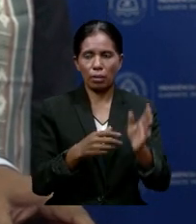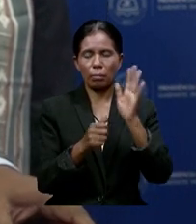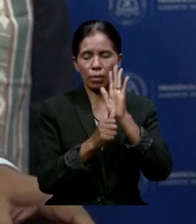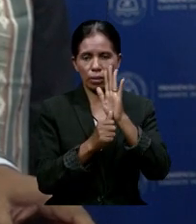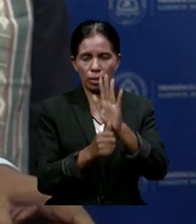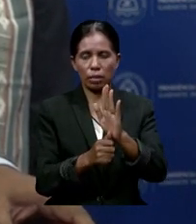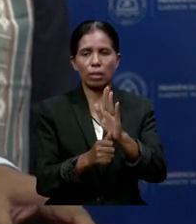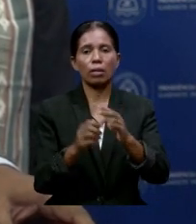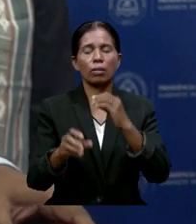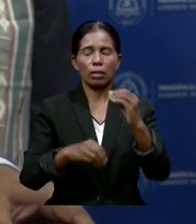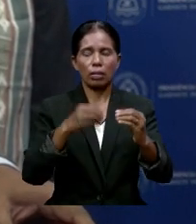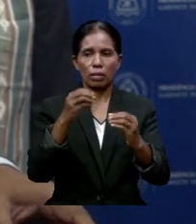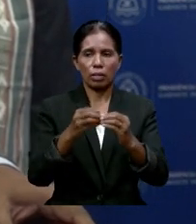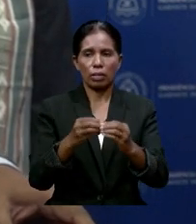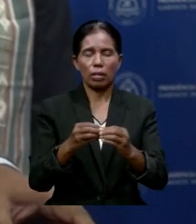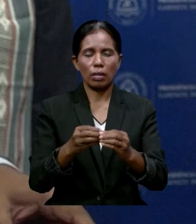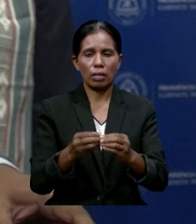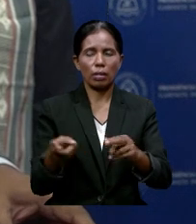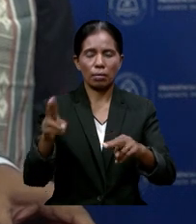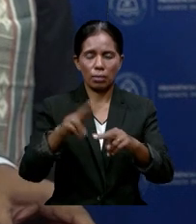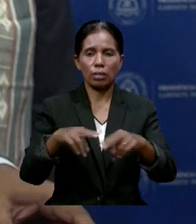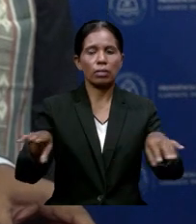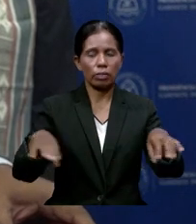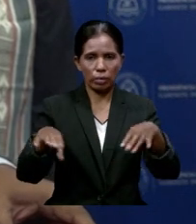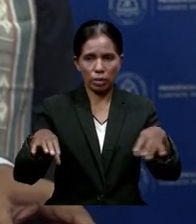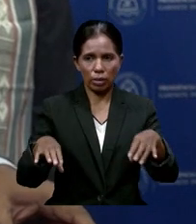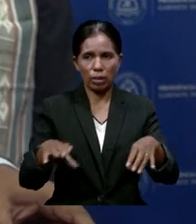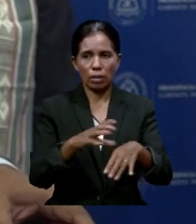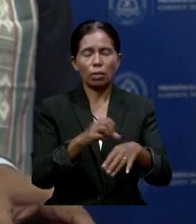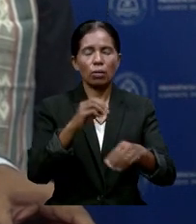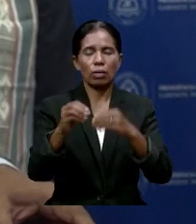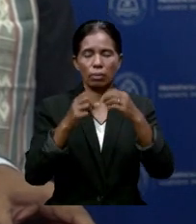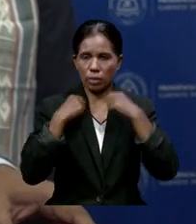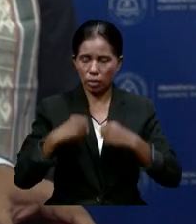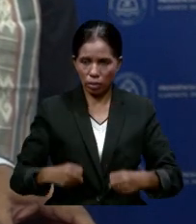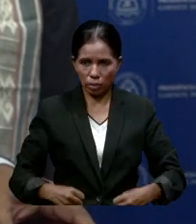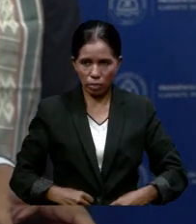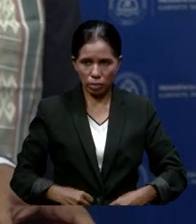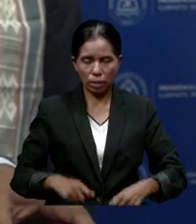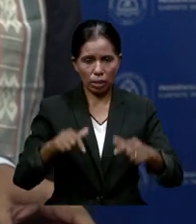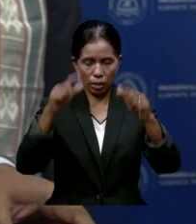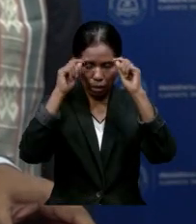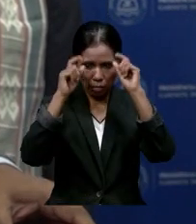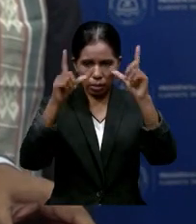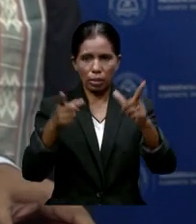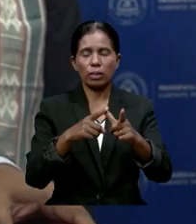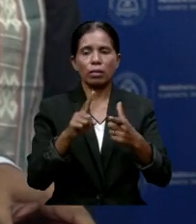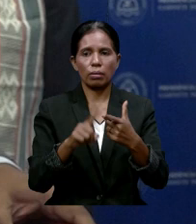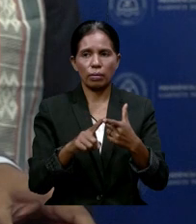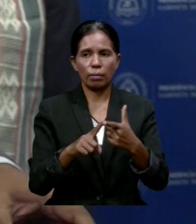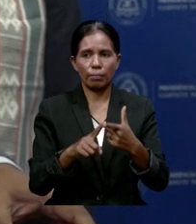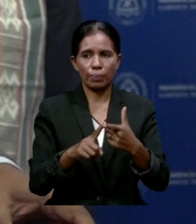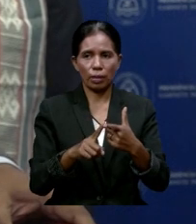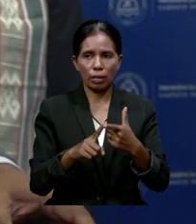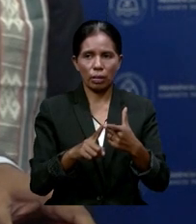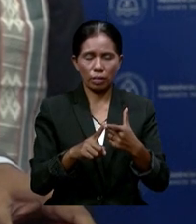cadangan penambahbaikan sistem kesihatan di Timor-Leste ini. Selain itu